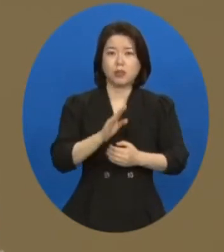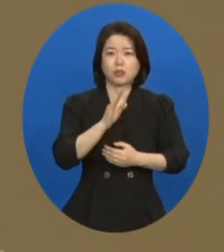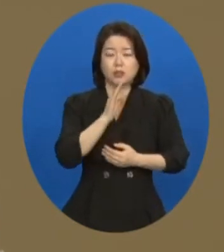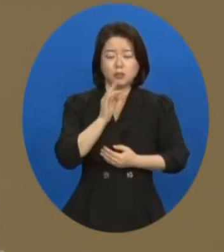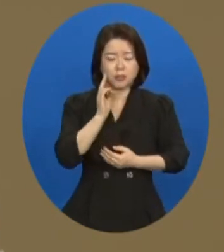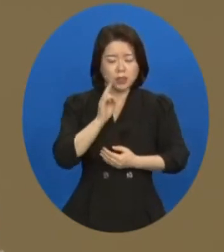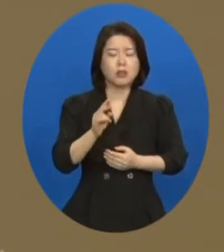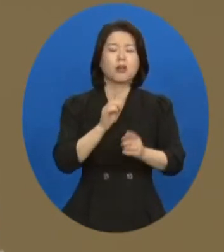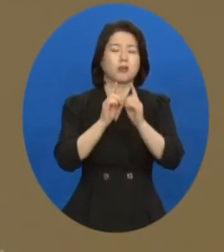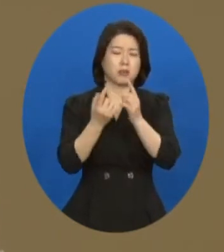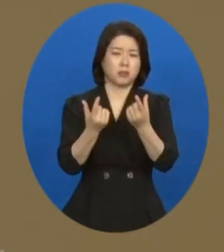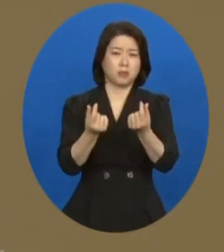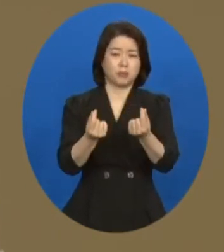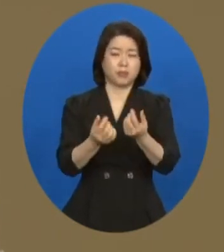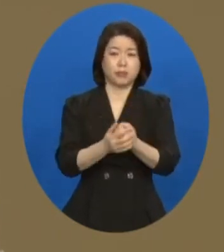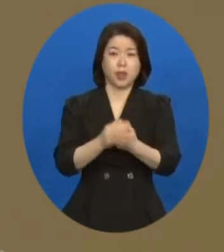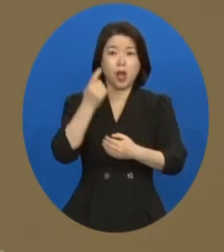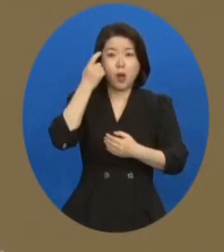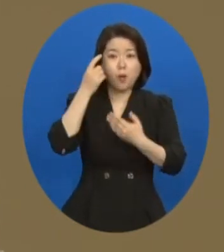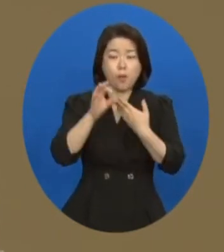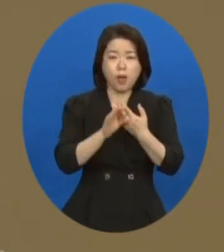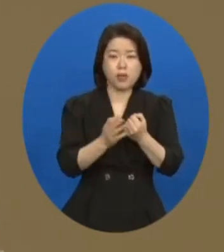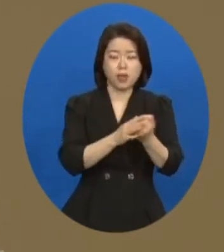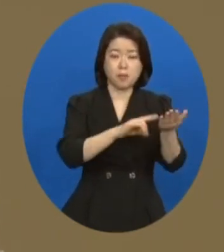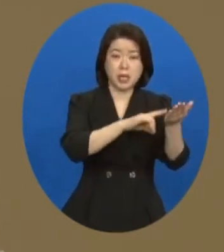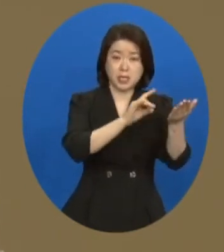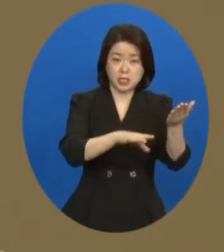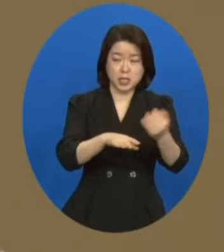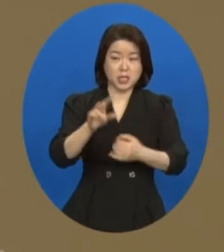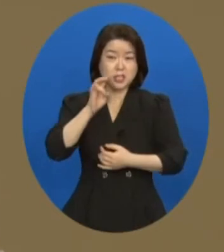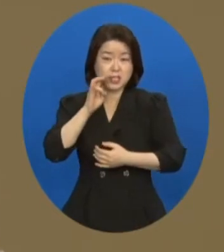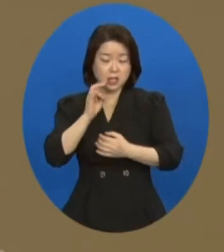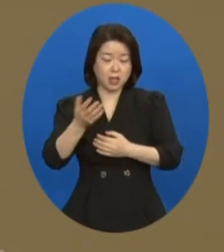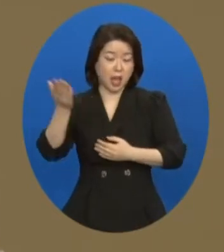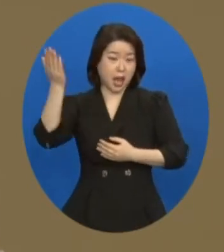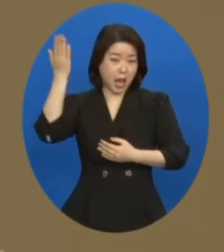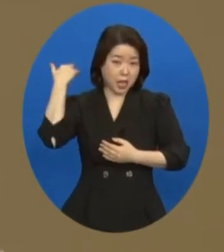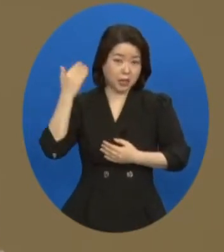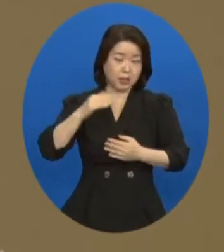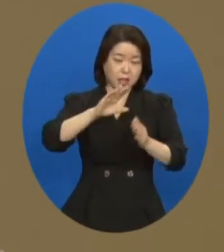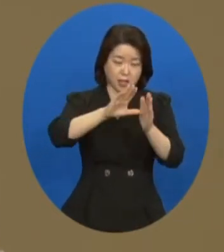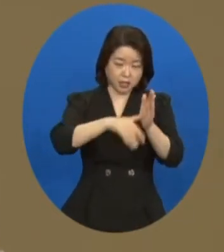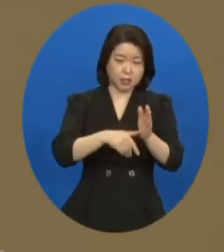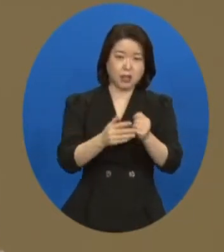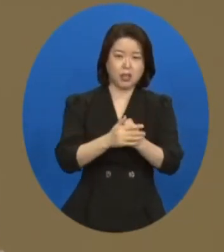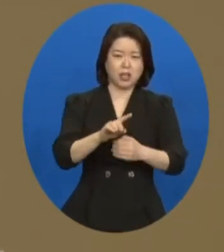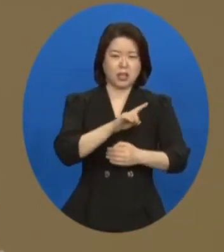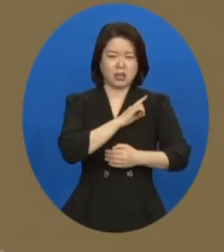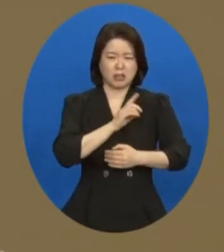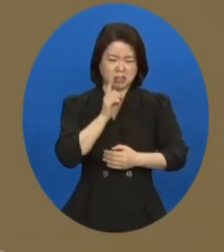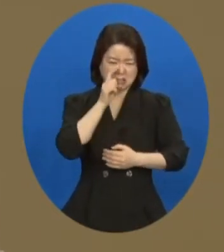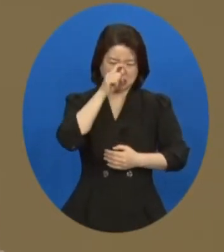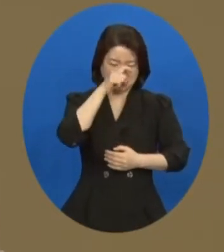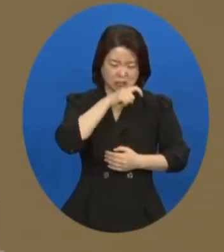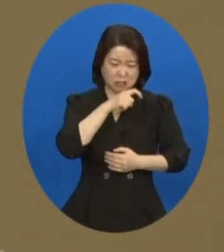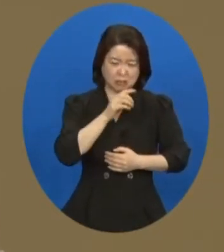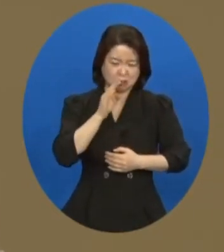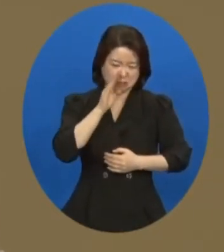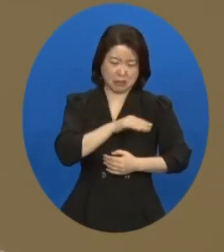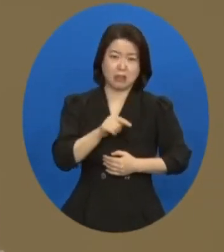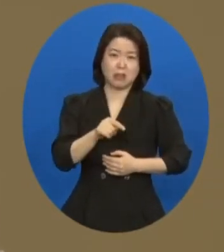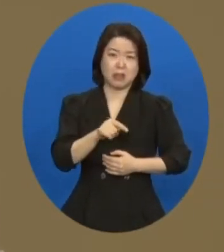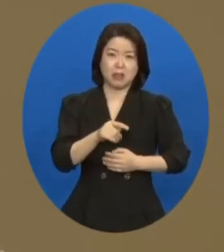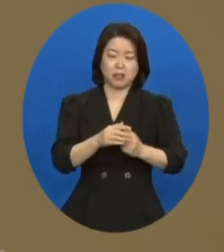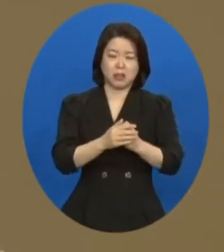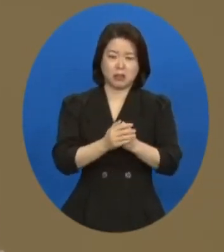말씀이에요 왜냐하면 3류 와 창녀는 그때 당시에 가장 더럽고 추하고 그리고